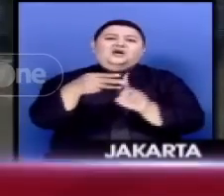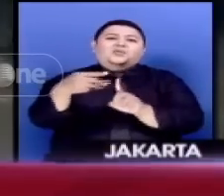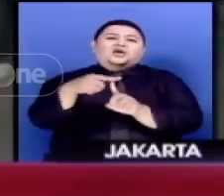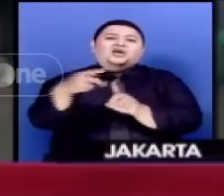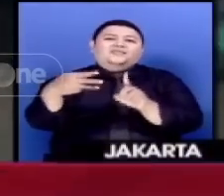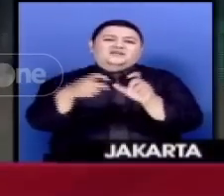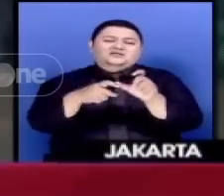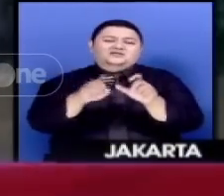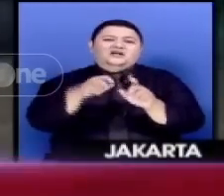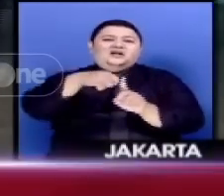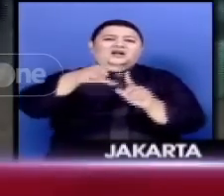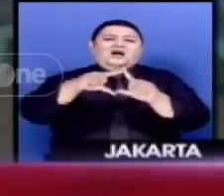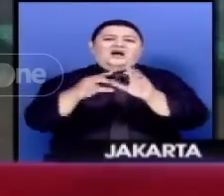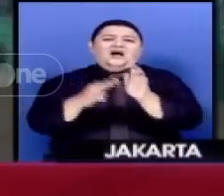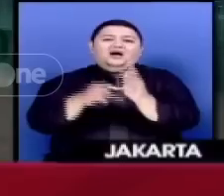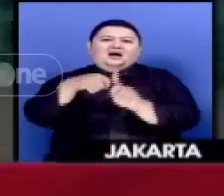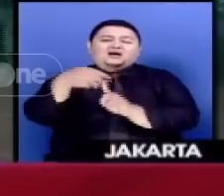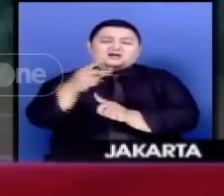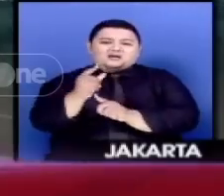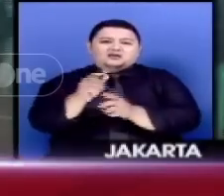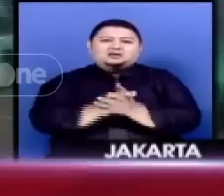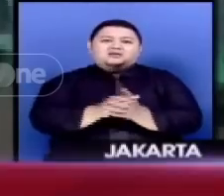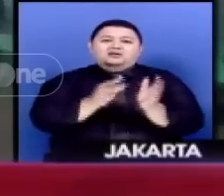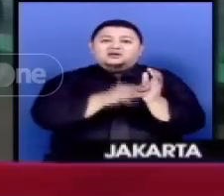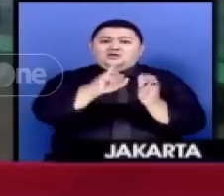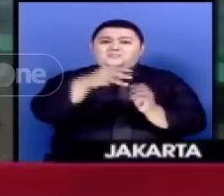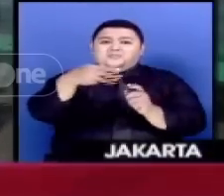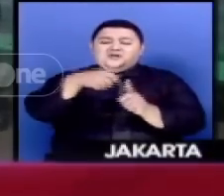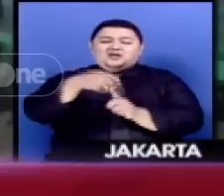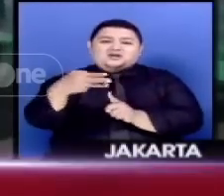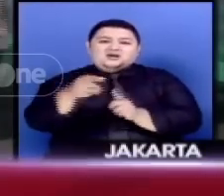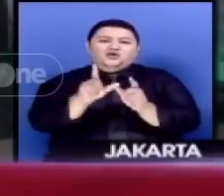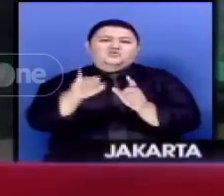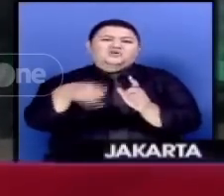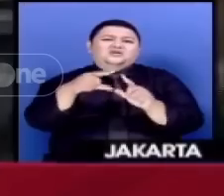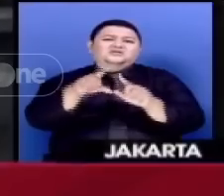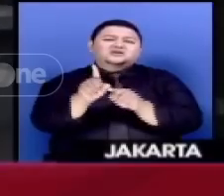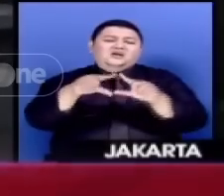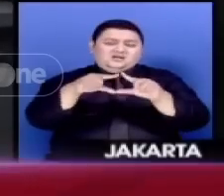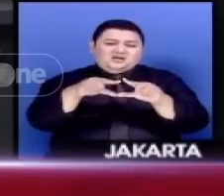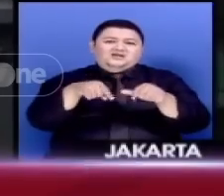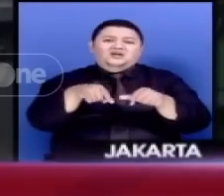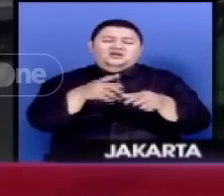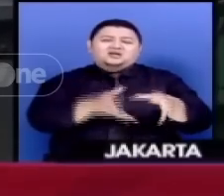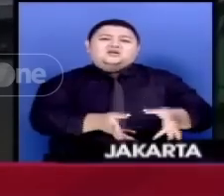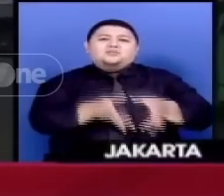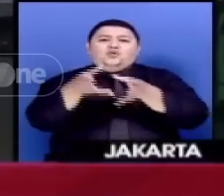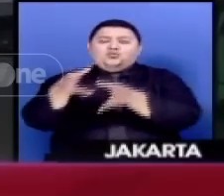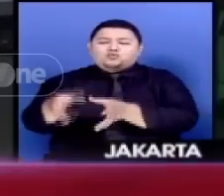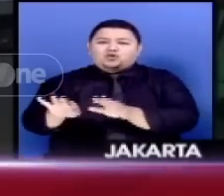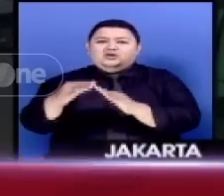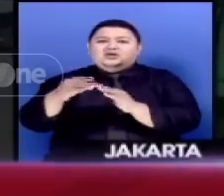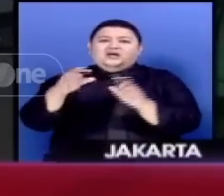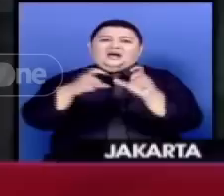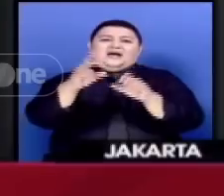dideritanya. Sepekan sebelumnya, Mieke Wijaya baru pulang usai dirawat di Rumah Sakit Pusat Angkatan Darat atau